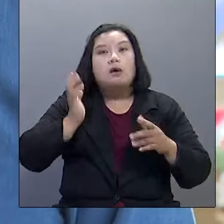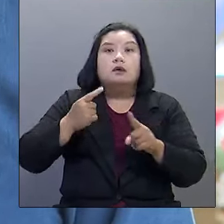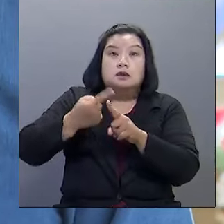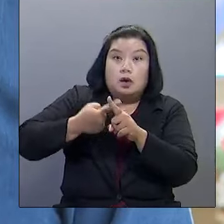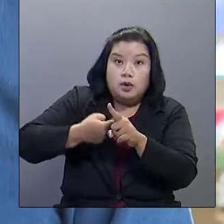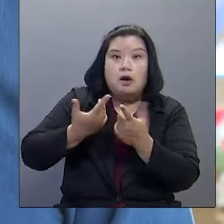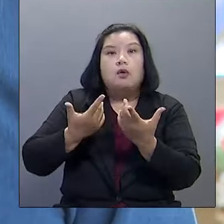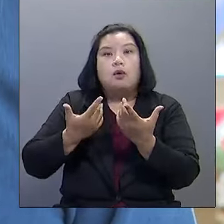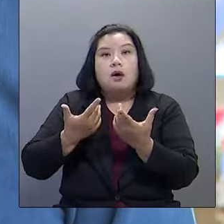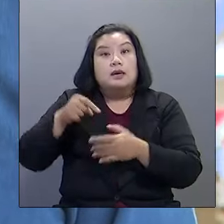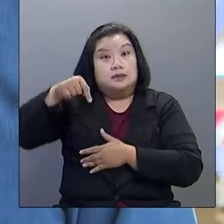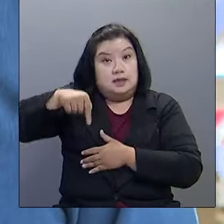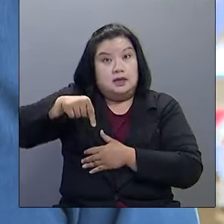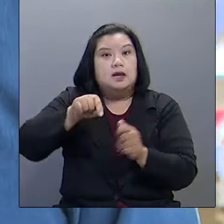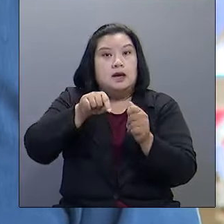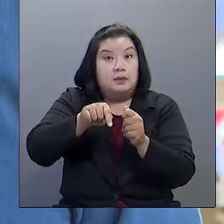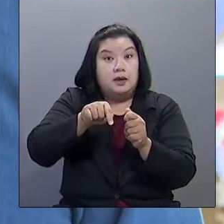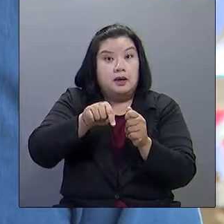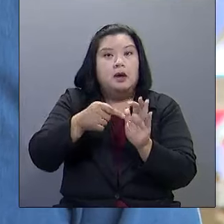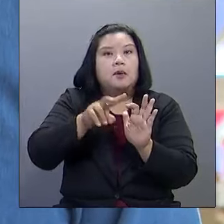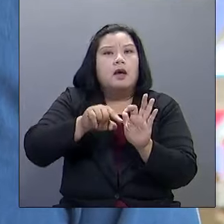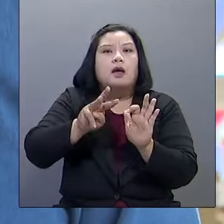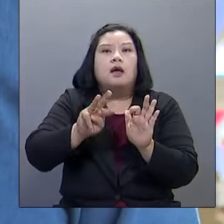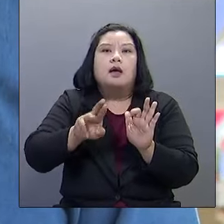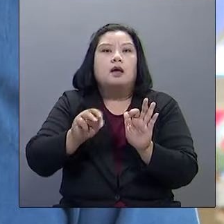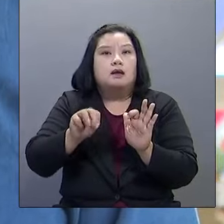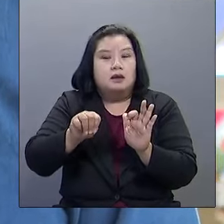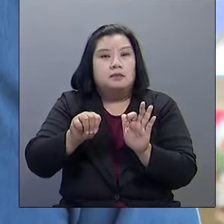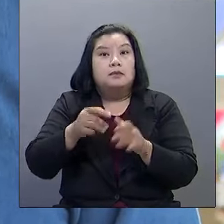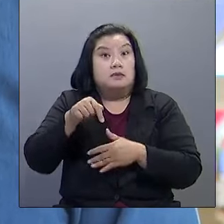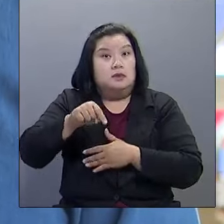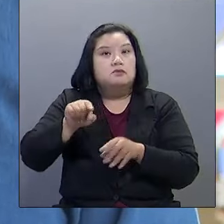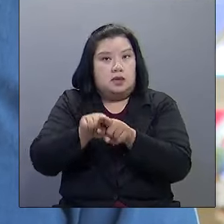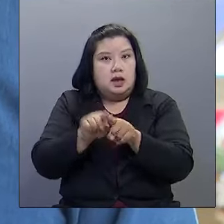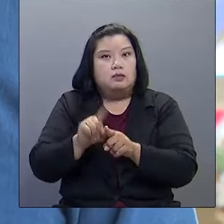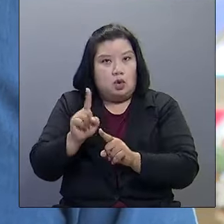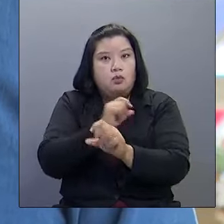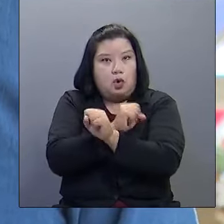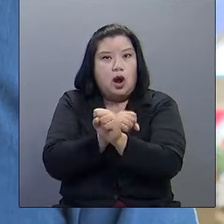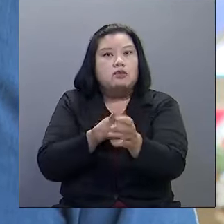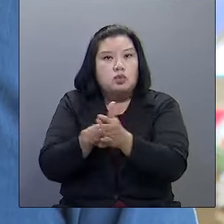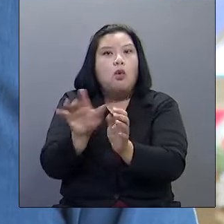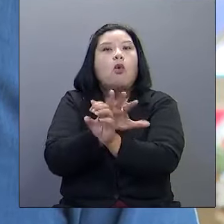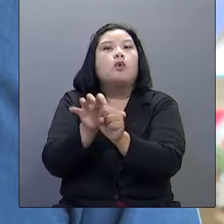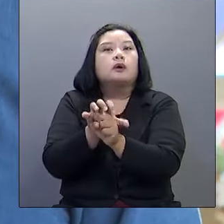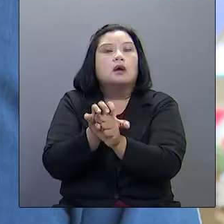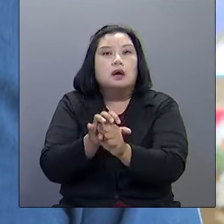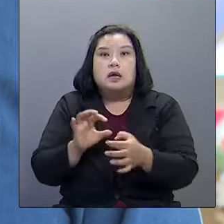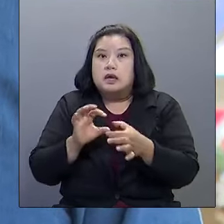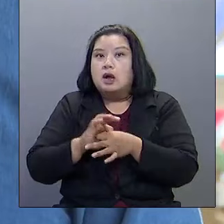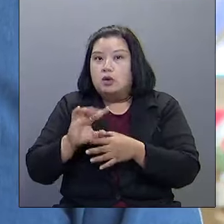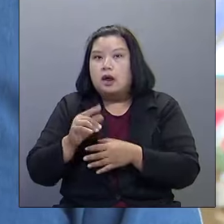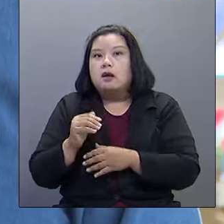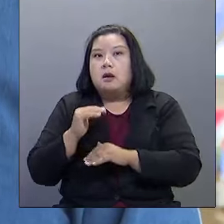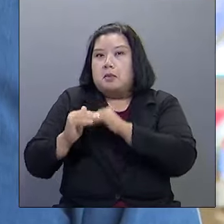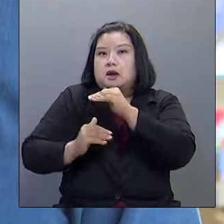ในพื้นที่แม่กำปองได้ให้ความสำคัญเรื่องของการแก้ไขปัญหาโควิดซึ่งจะเป็นทำให้ยกระดับการพัฒนาแหล่ง